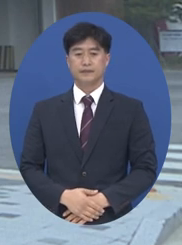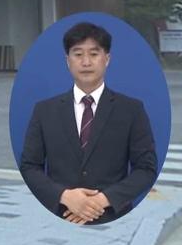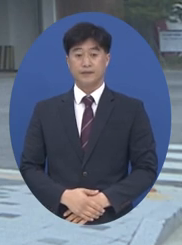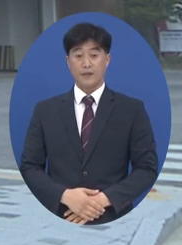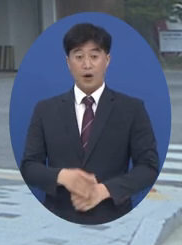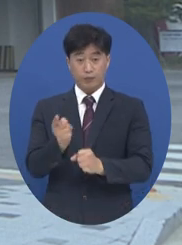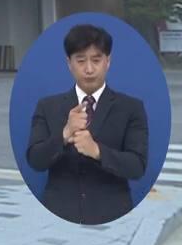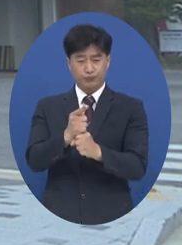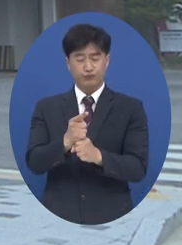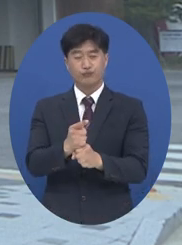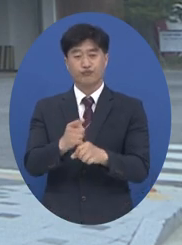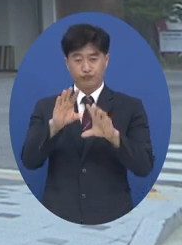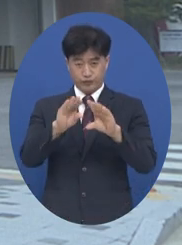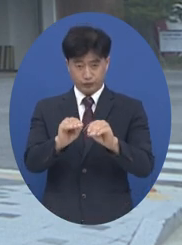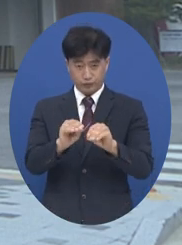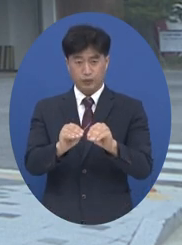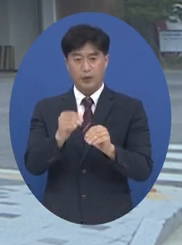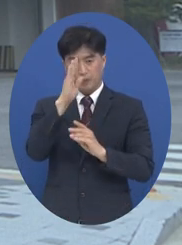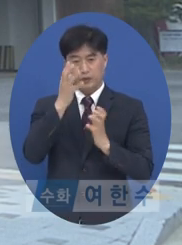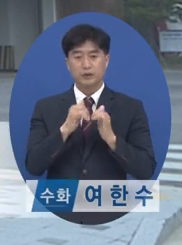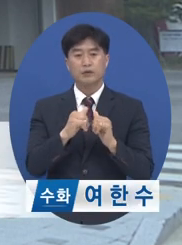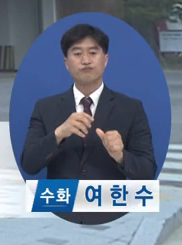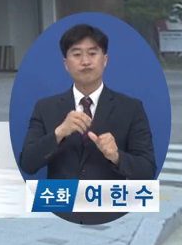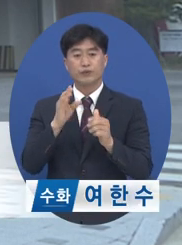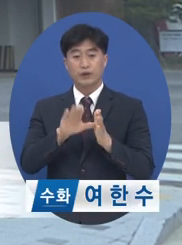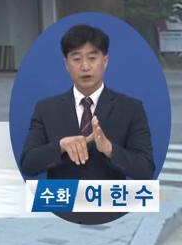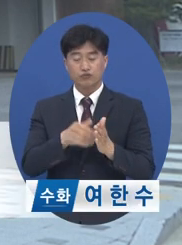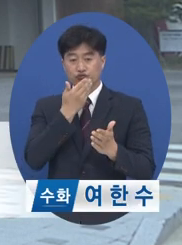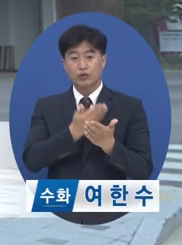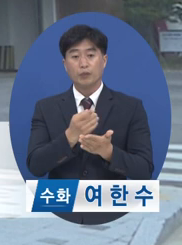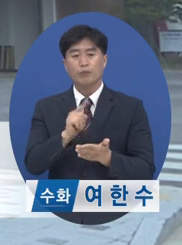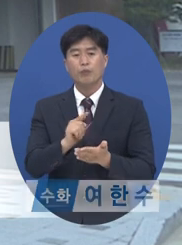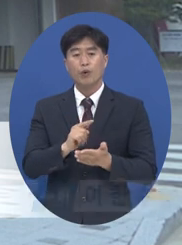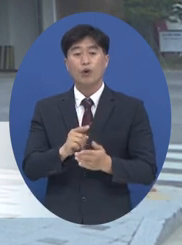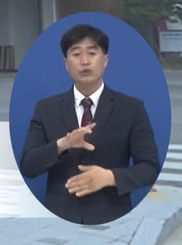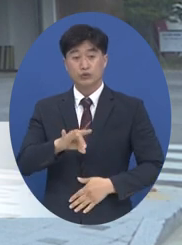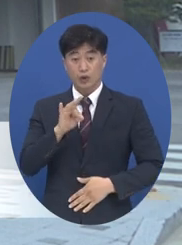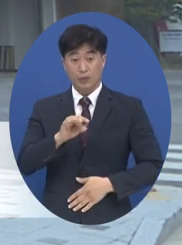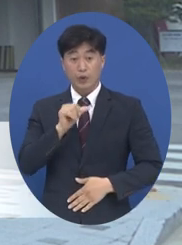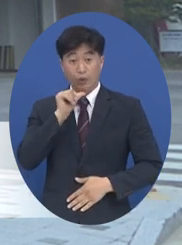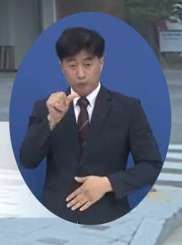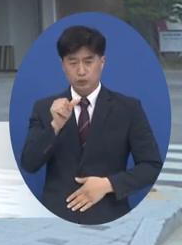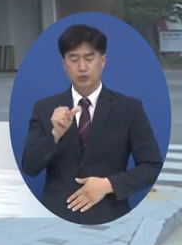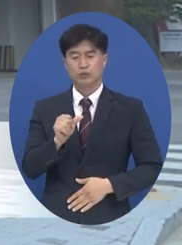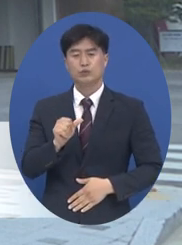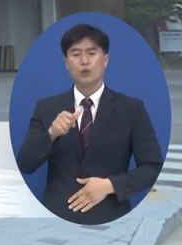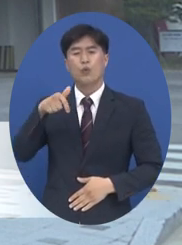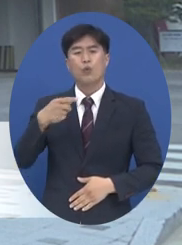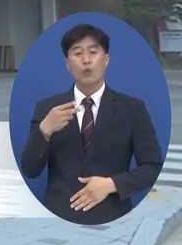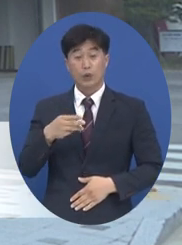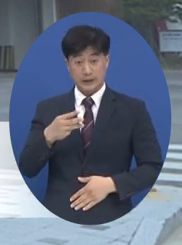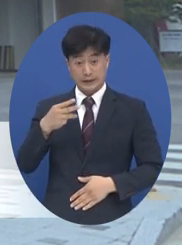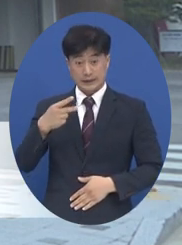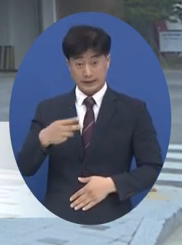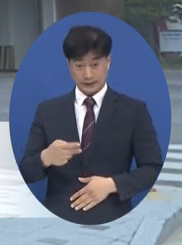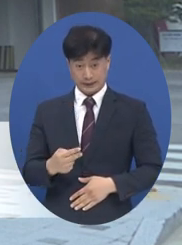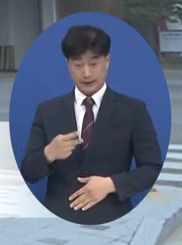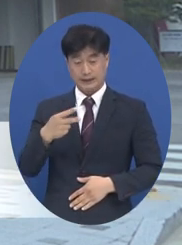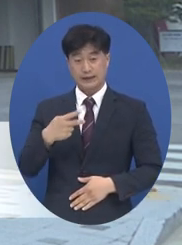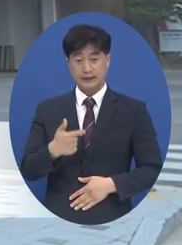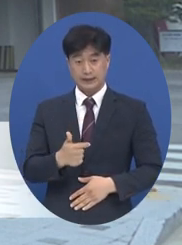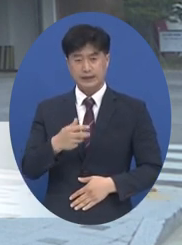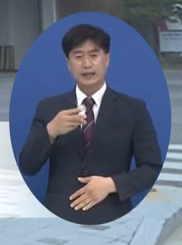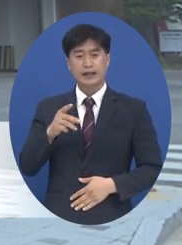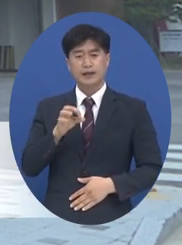화재를 진화 하거나 환자를 구조할 때 중요한 것이 초기 5분 바로 골든 타임입니다 경기지역 소방차 현장